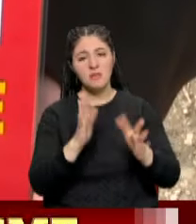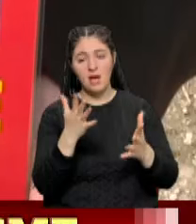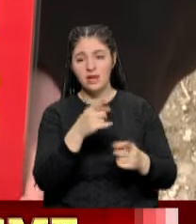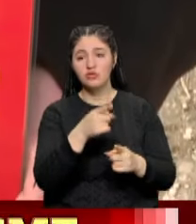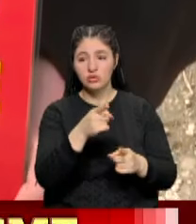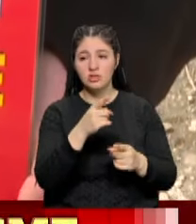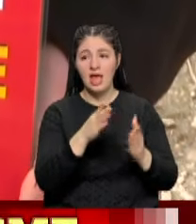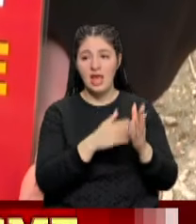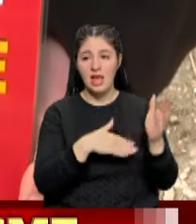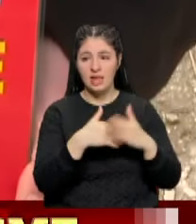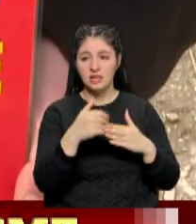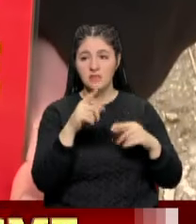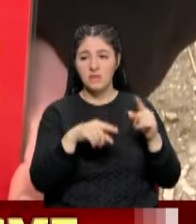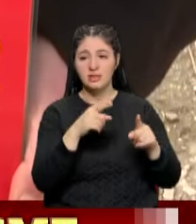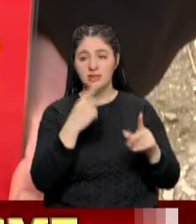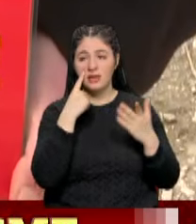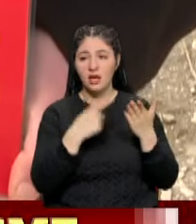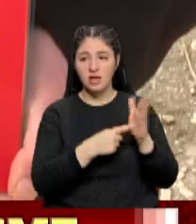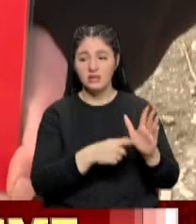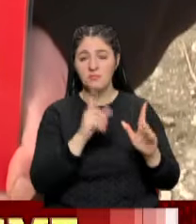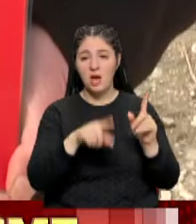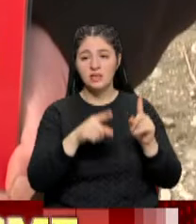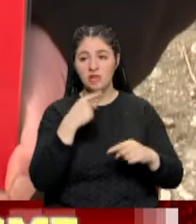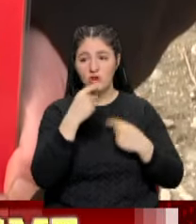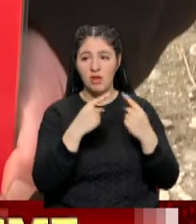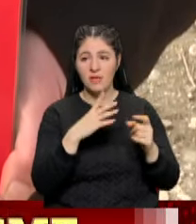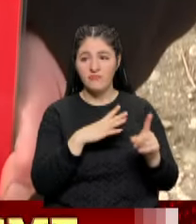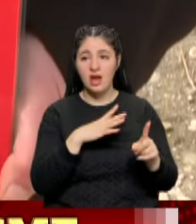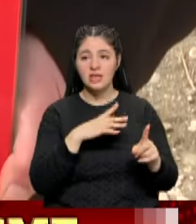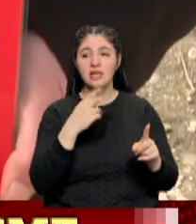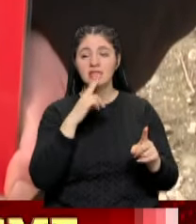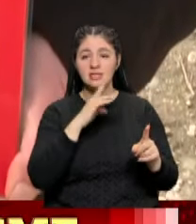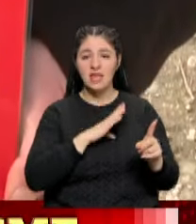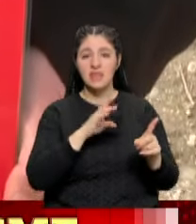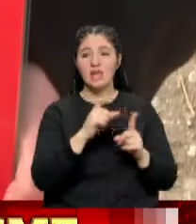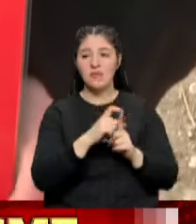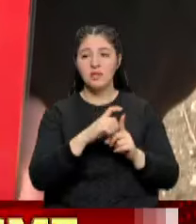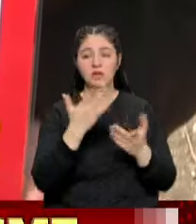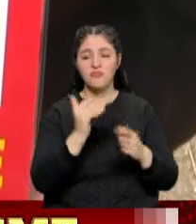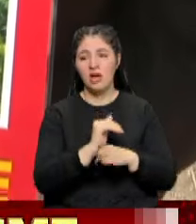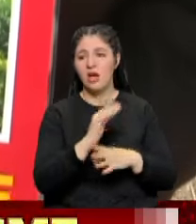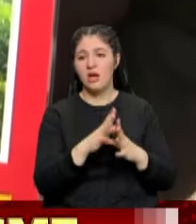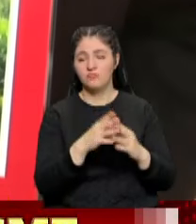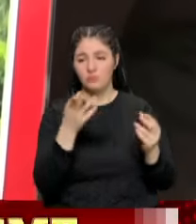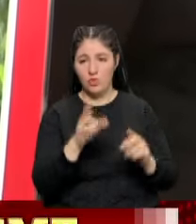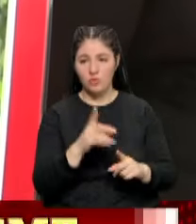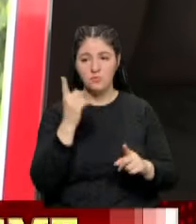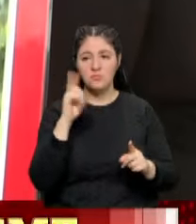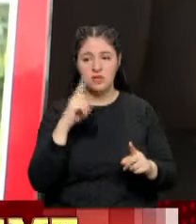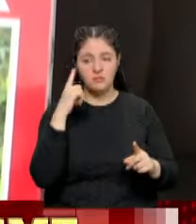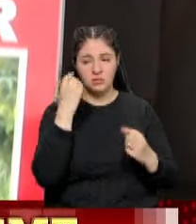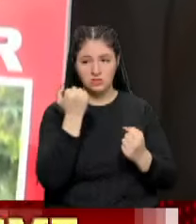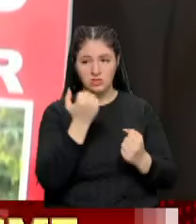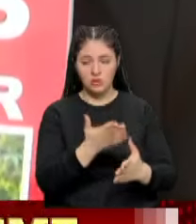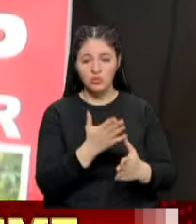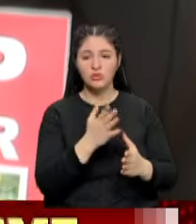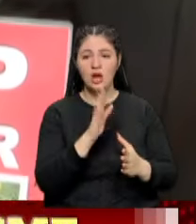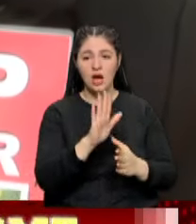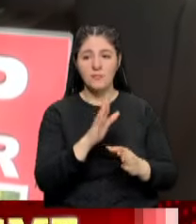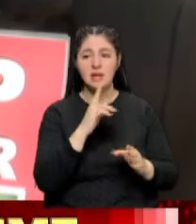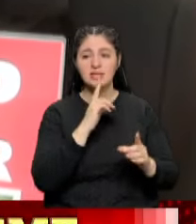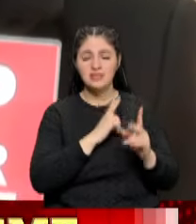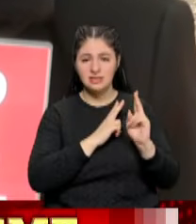Çünkü sizin elinizde bazı kanıtlar, bazı iddialar var. Kızınız, damadınız maalesef hayatını kaybetti. Evet. Bir kez daha başınız sağ olsun. Teşekkür ederim.